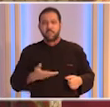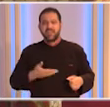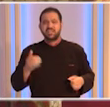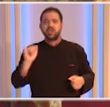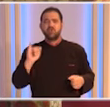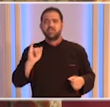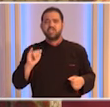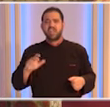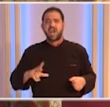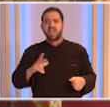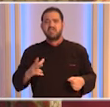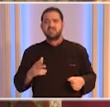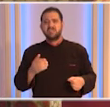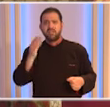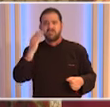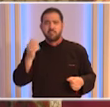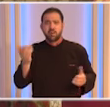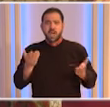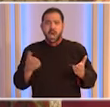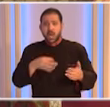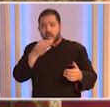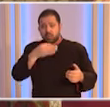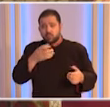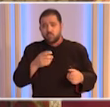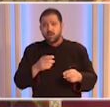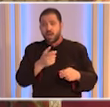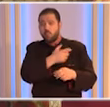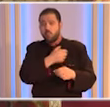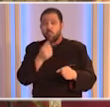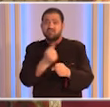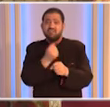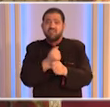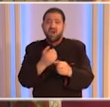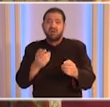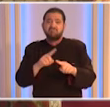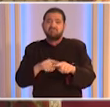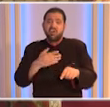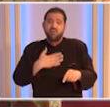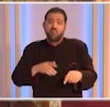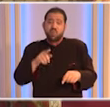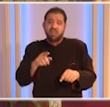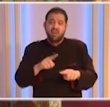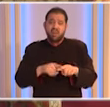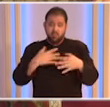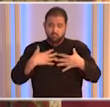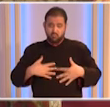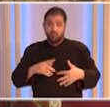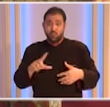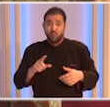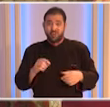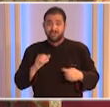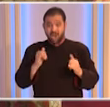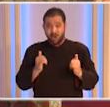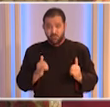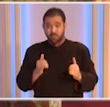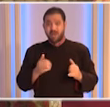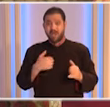Părinte Iustinian, sunt femei care spun că pot face orice cu trupul lor și vreau să vă întreb dacă